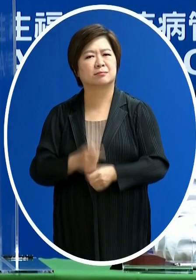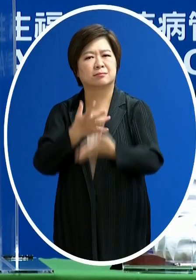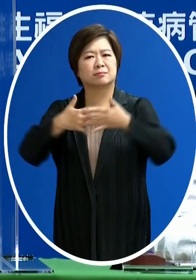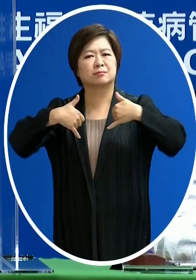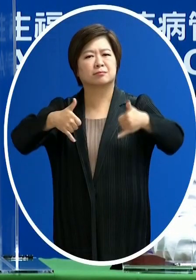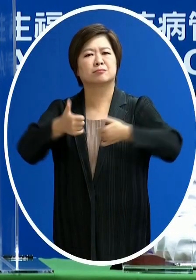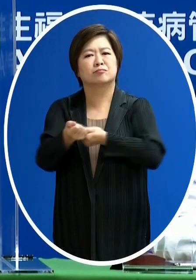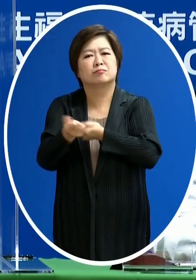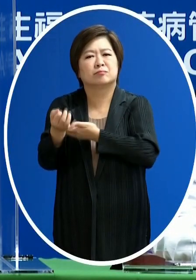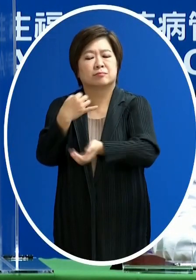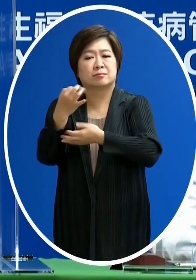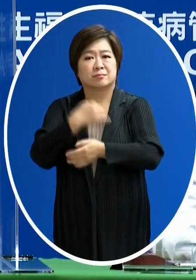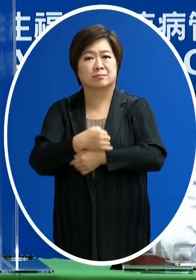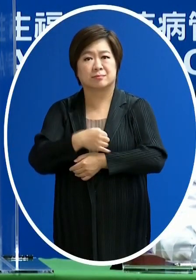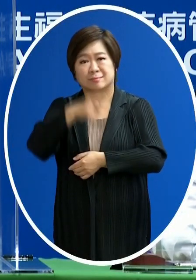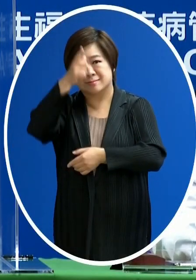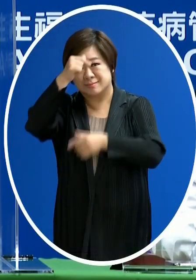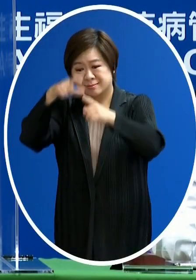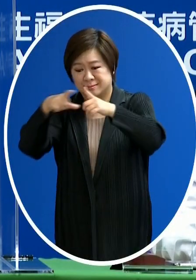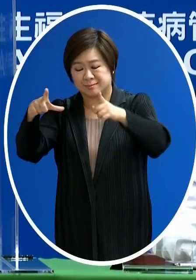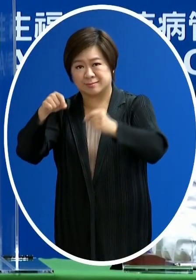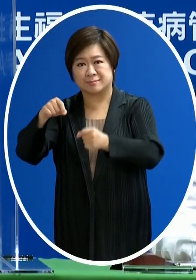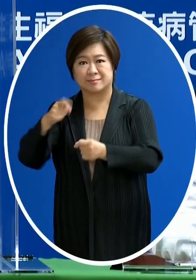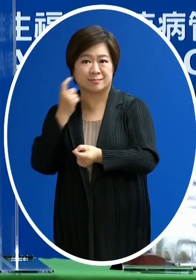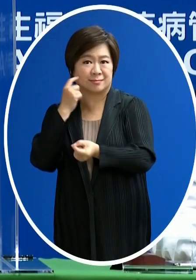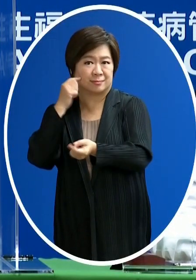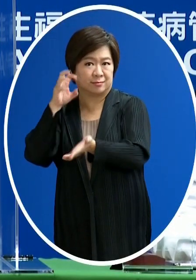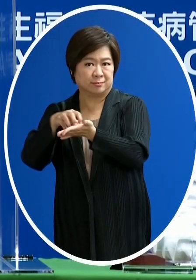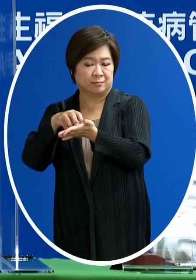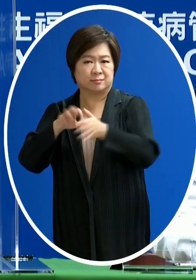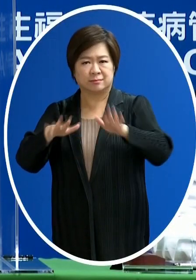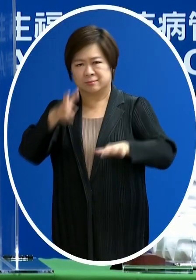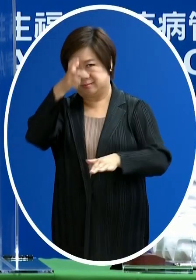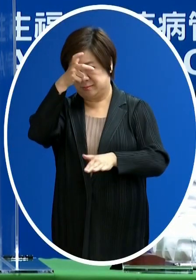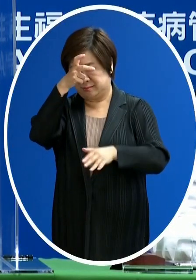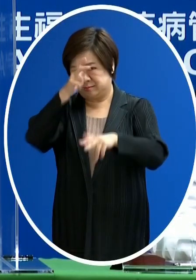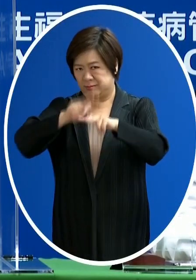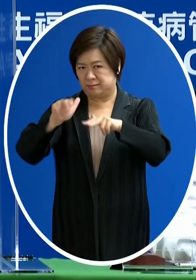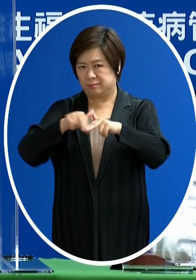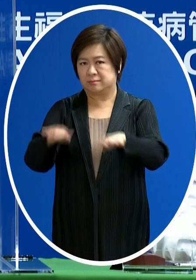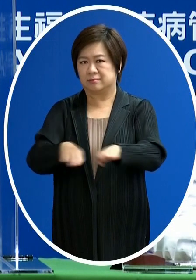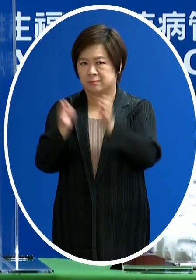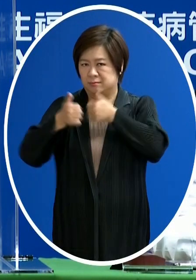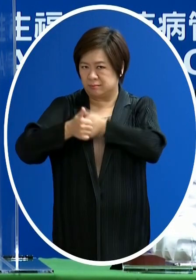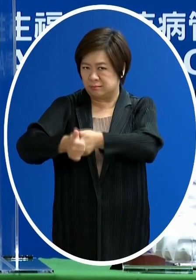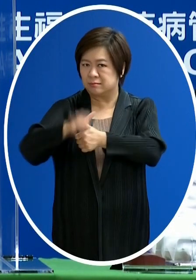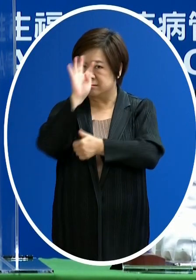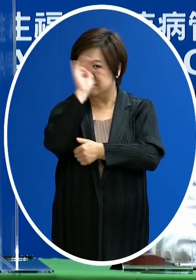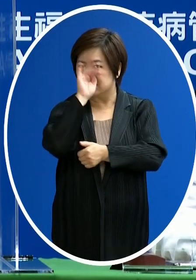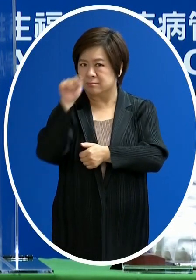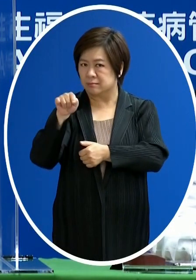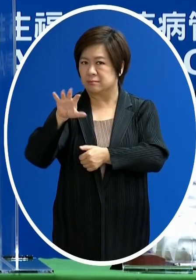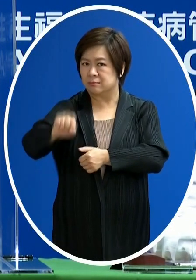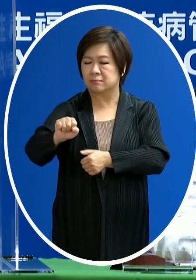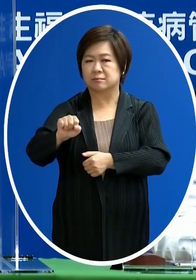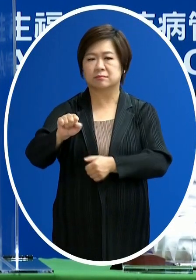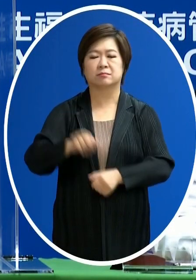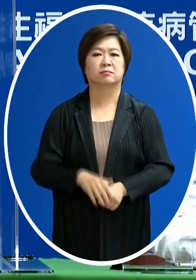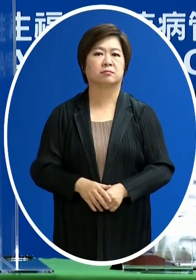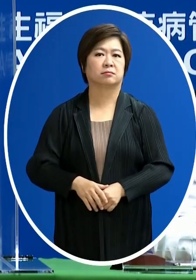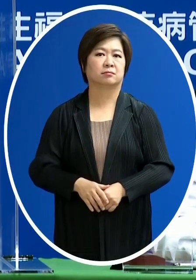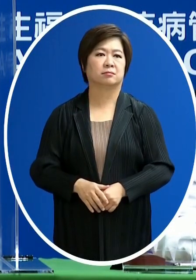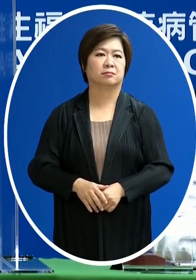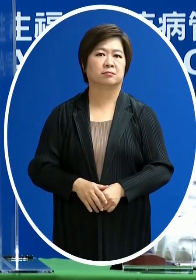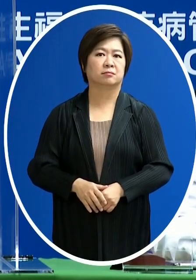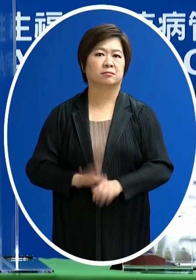那个小黄卡等等的哈，那刑事局也已经是展开了调查哈，那也